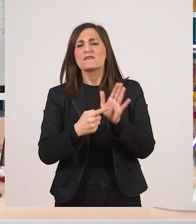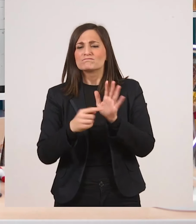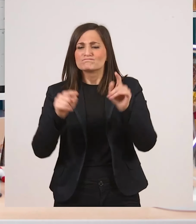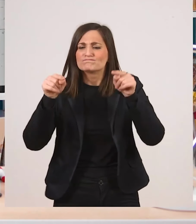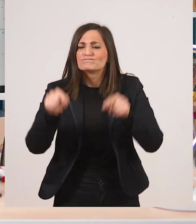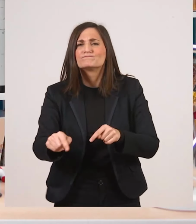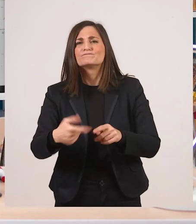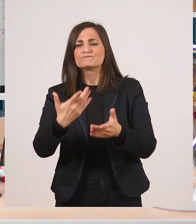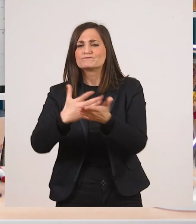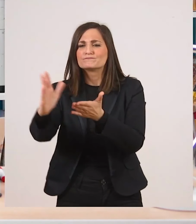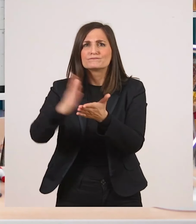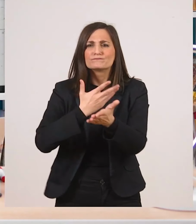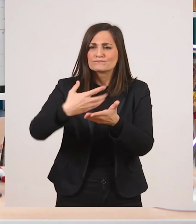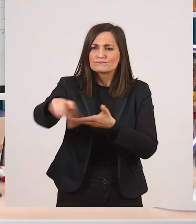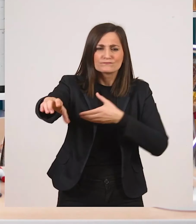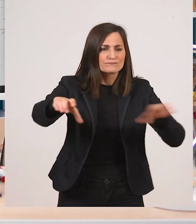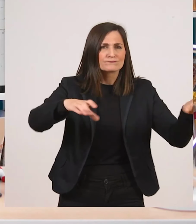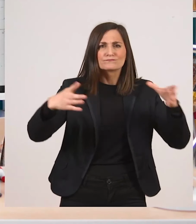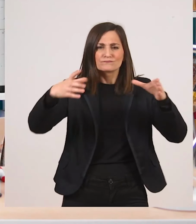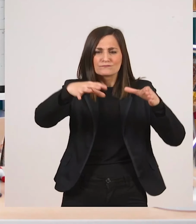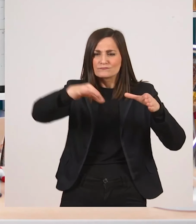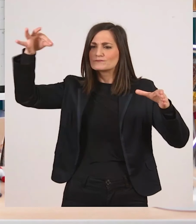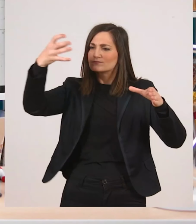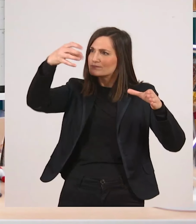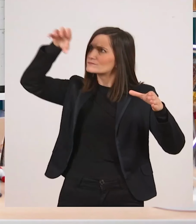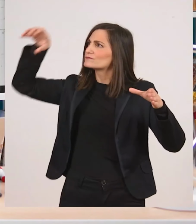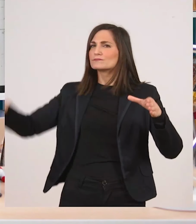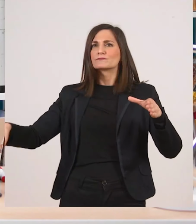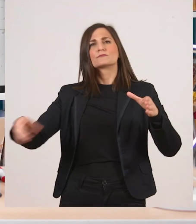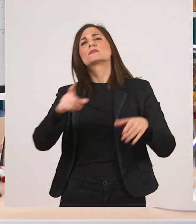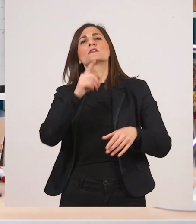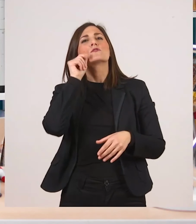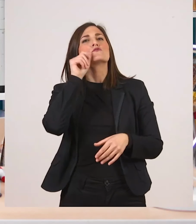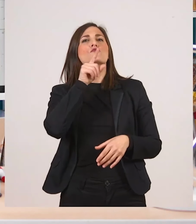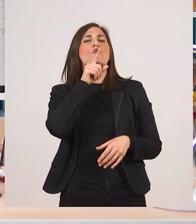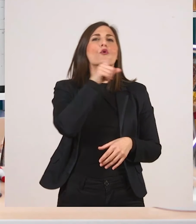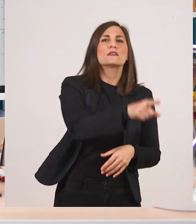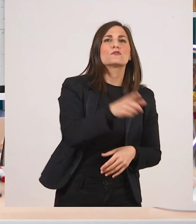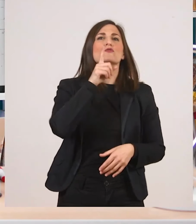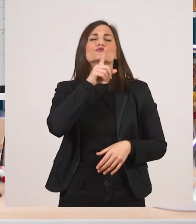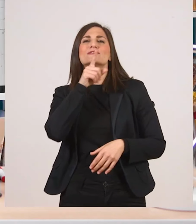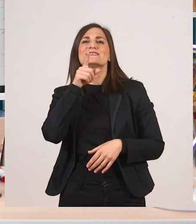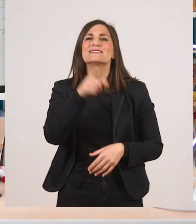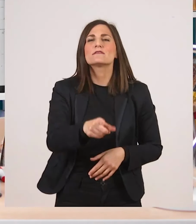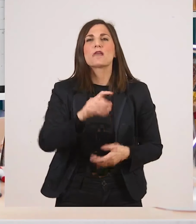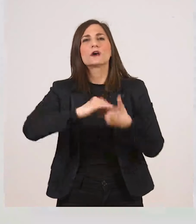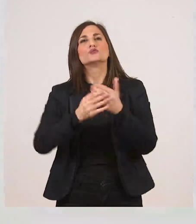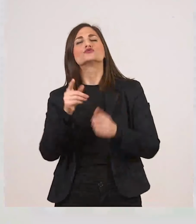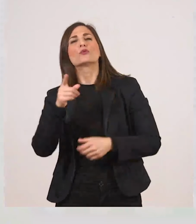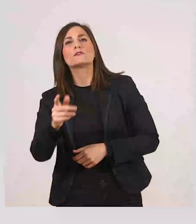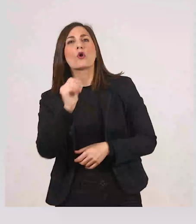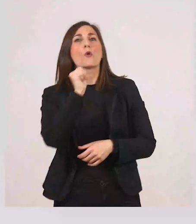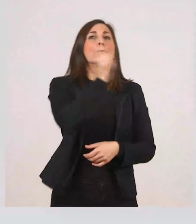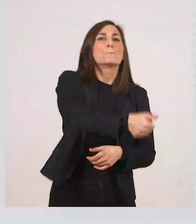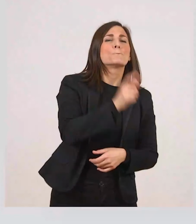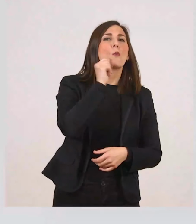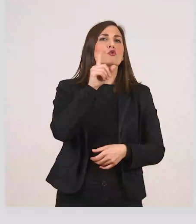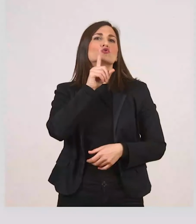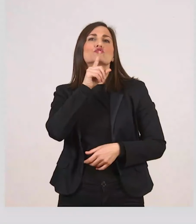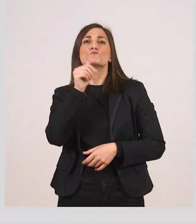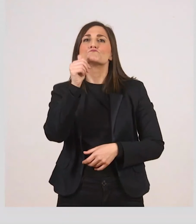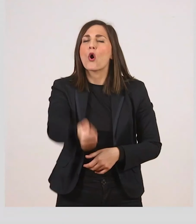ορίζουν. Ξεχωρίζουν κάτι από τα άλλα. Ο ίδιος, η ίδια, το ίδιο, μόνος, μόνη, μόνο.